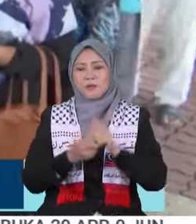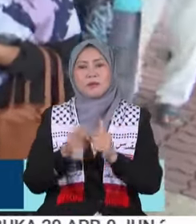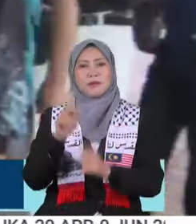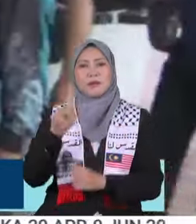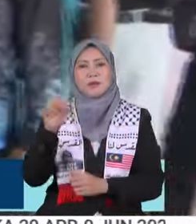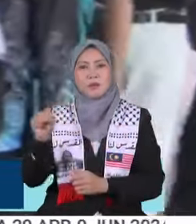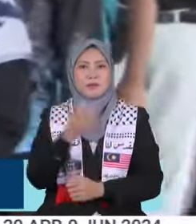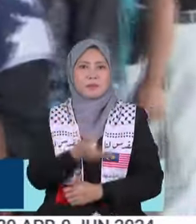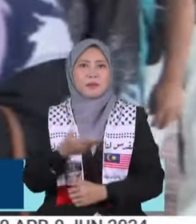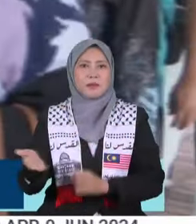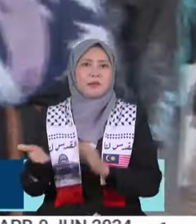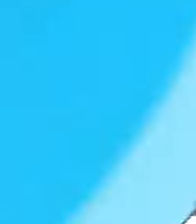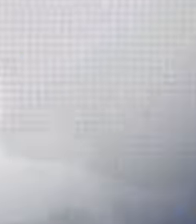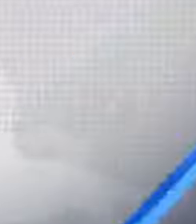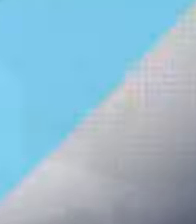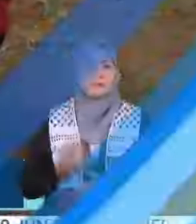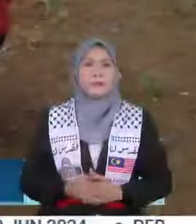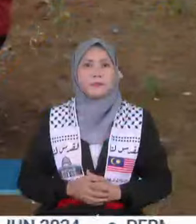kos sara hidup.